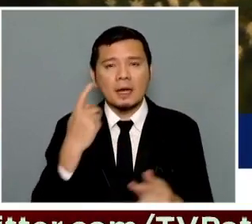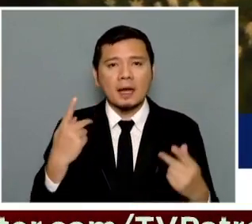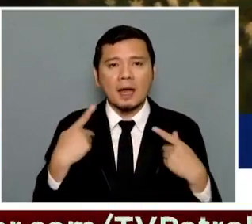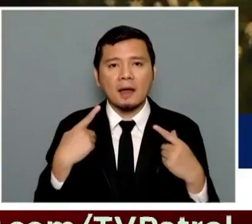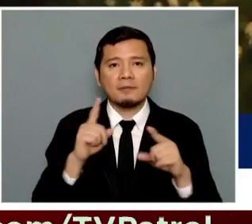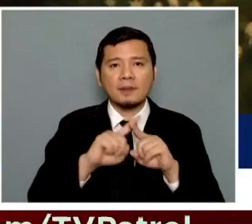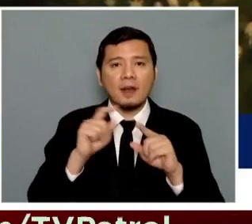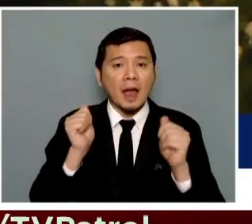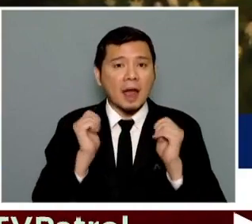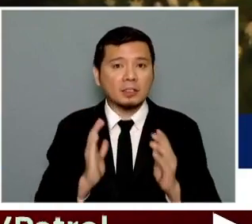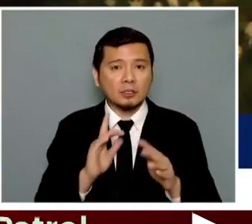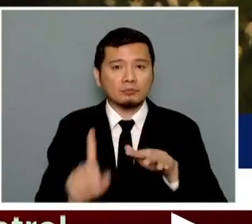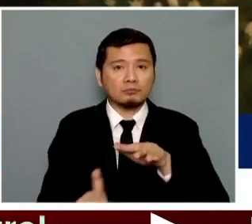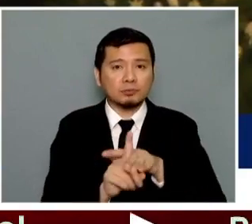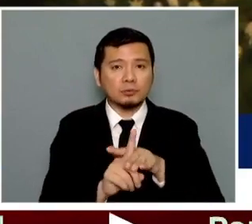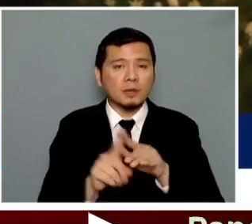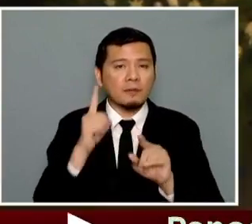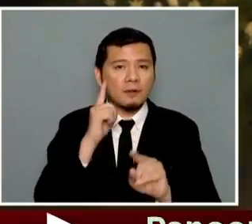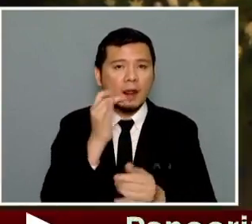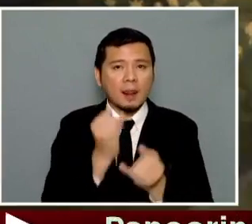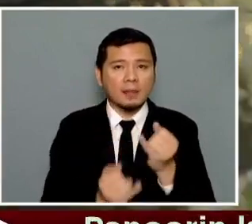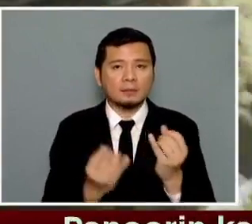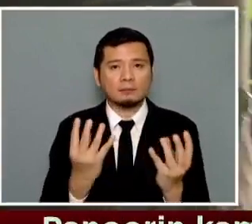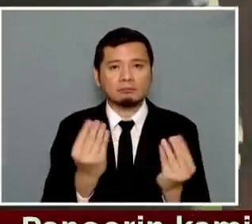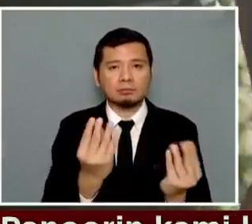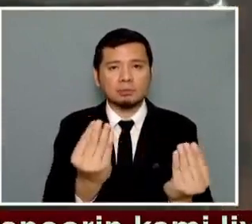personalidad para sa kanyang huling lamay.